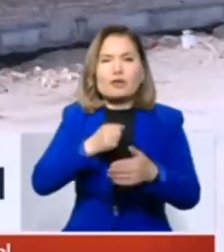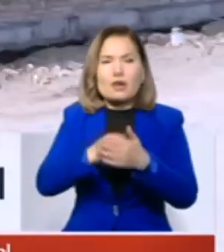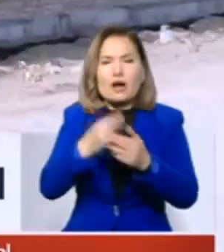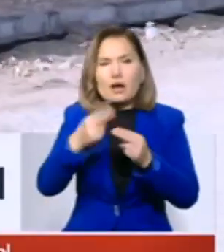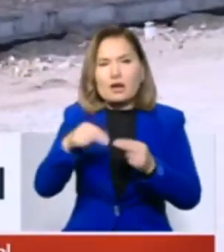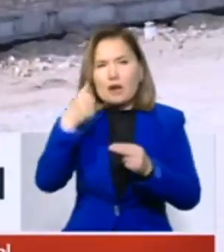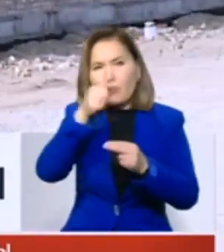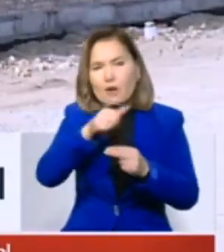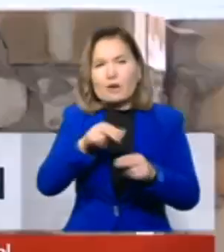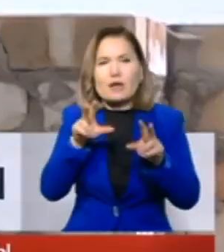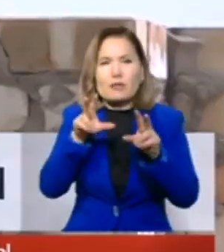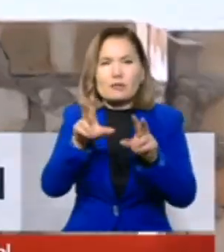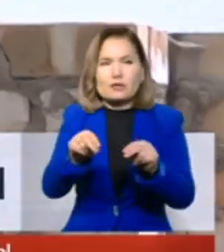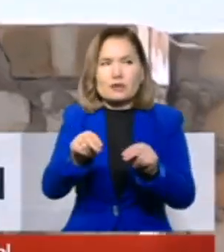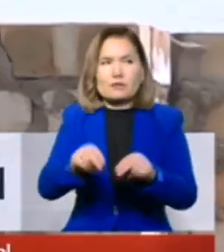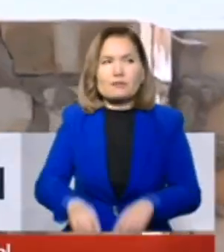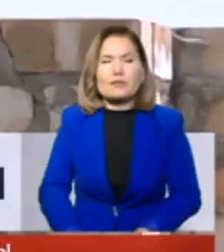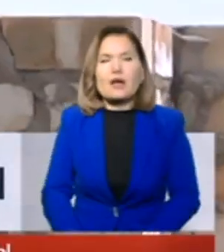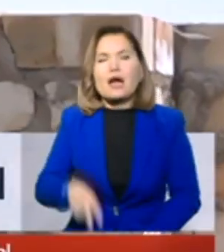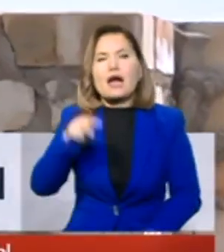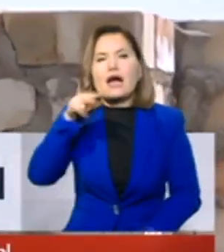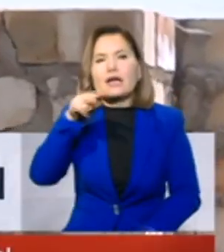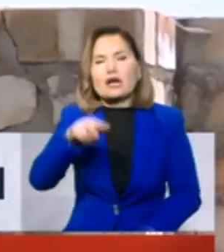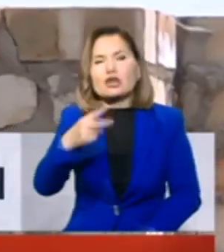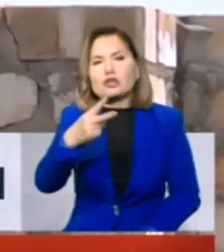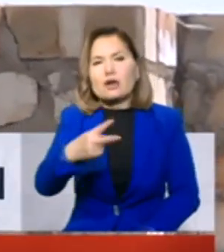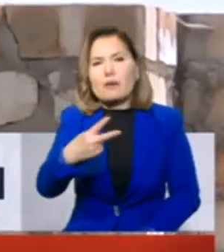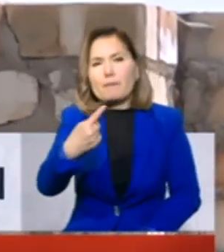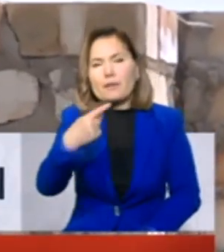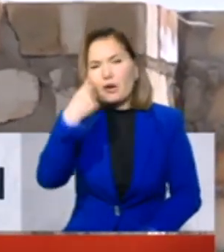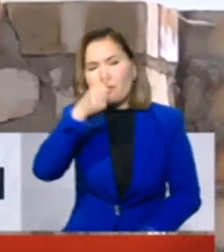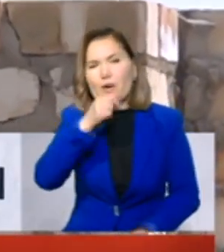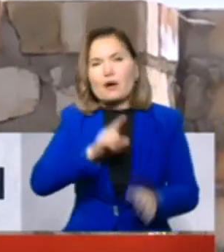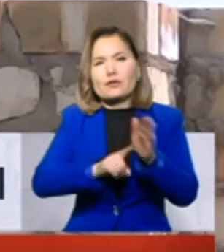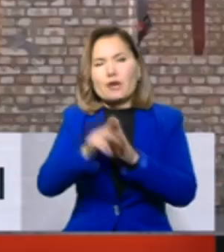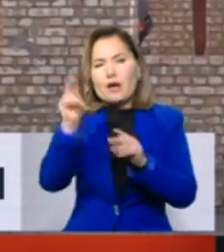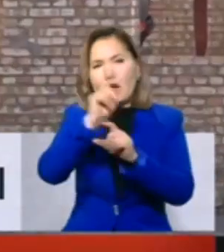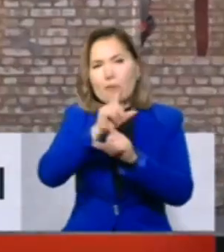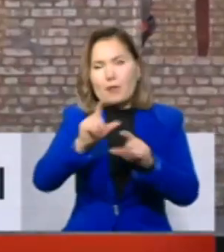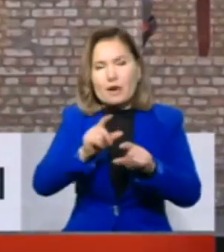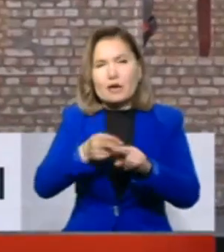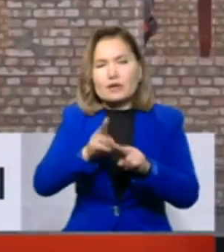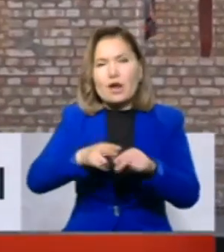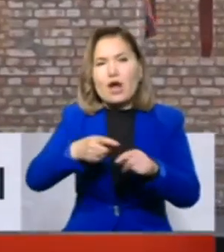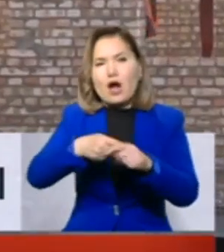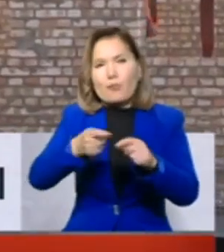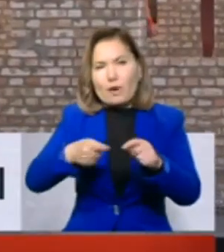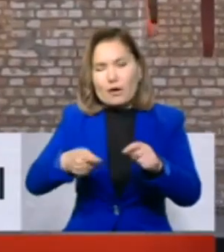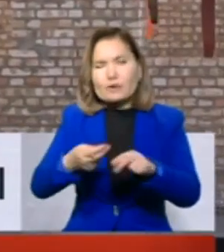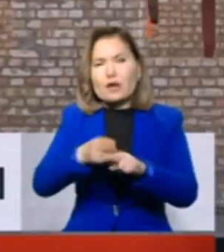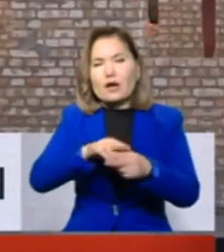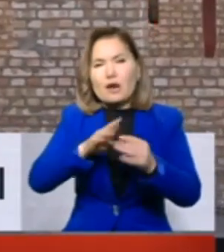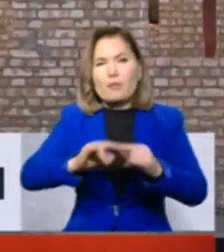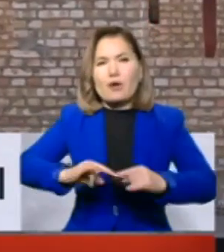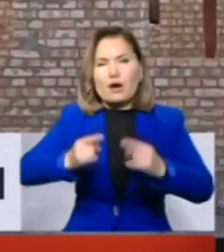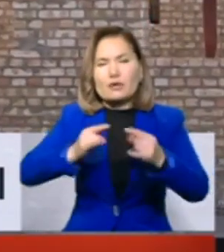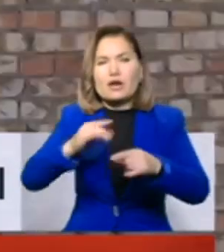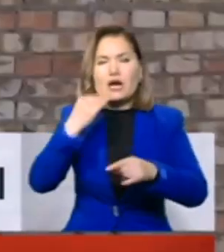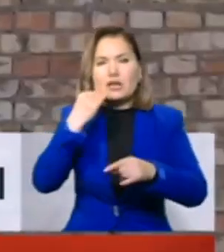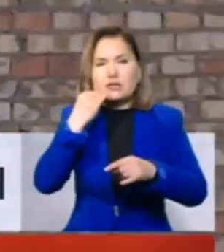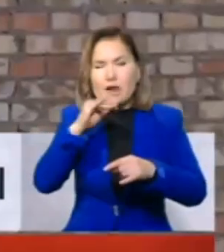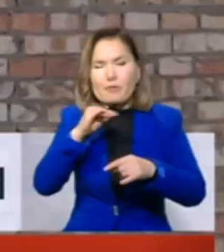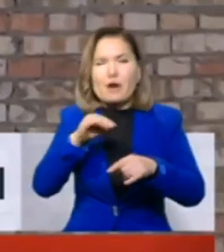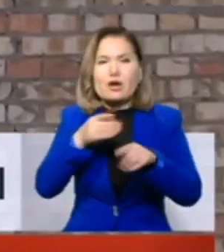дейін аяқталуы тиіс. 2021 жылы бастау алған мектеп құрылысы әлі жалғасуда. Іргетасының сапасыз